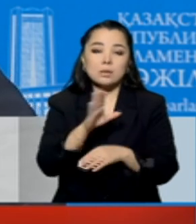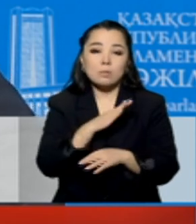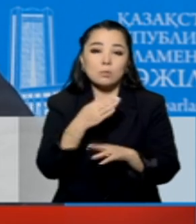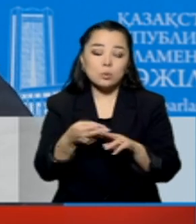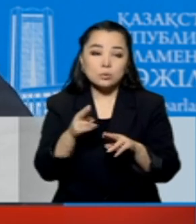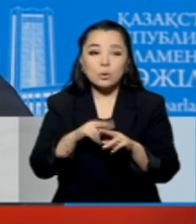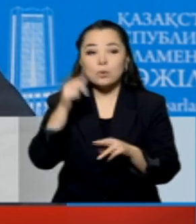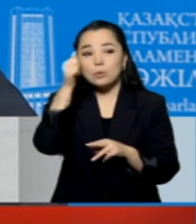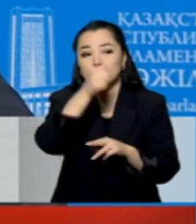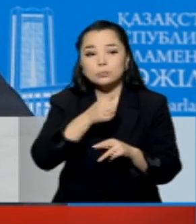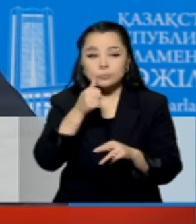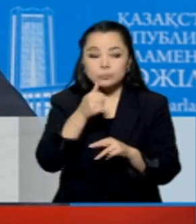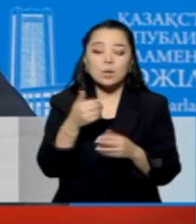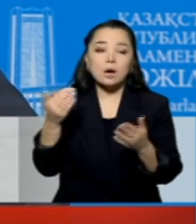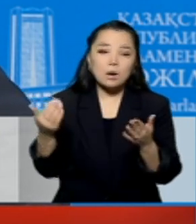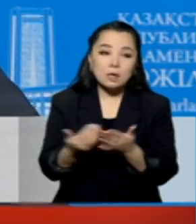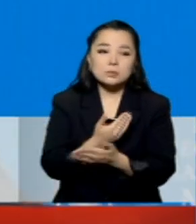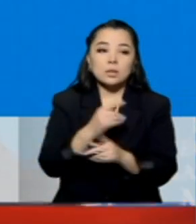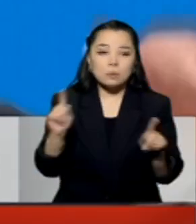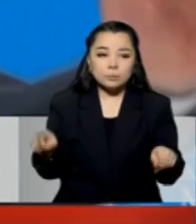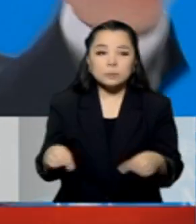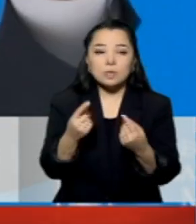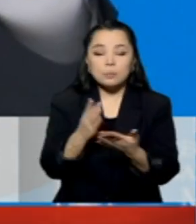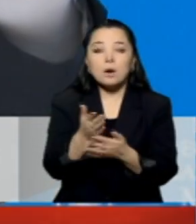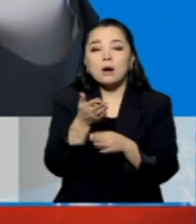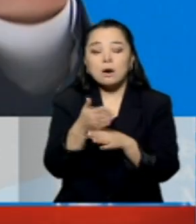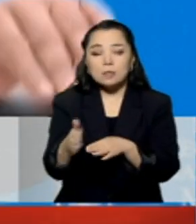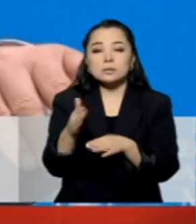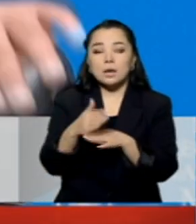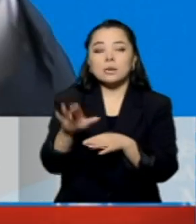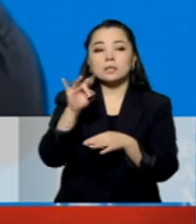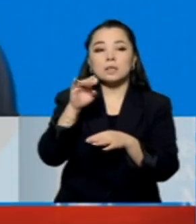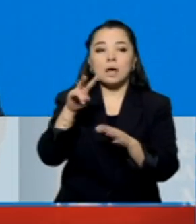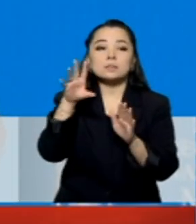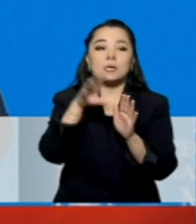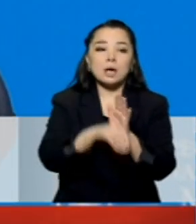былтыр өте төмен болды. Биыл қайта орнына келіп жатыр. Ақырын-ақырын Иранға кіріп жатырмыз, Египетке кіріп жатырмыз.